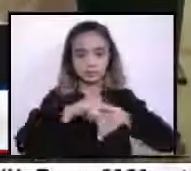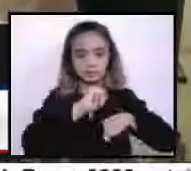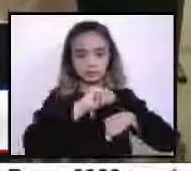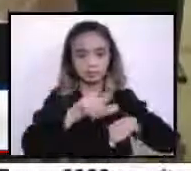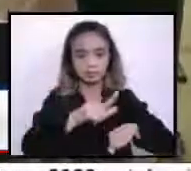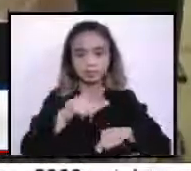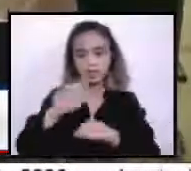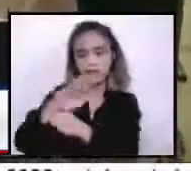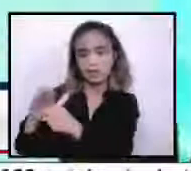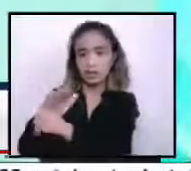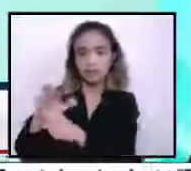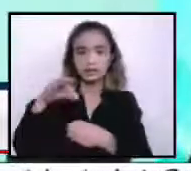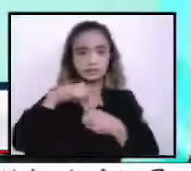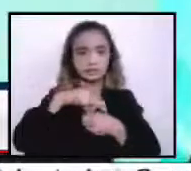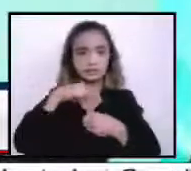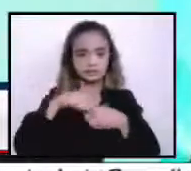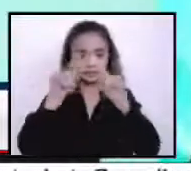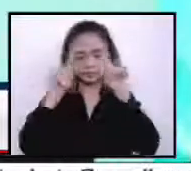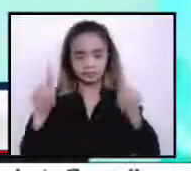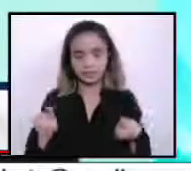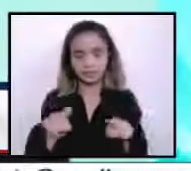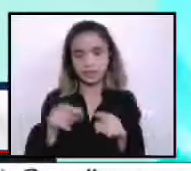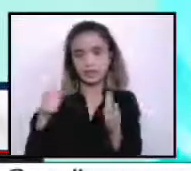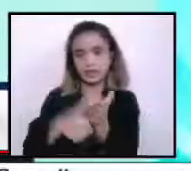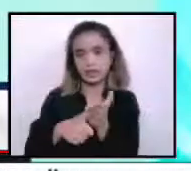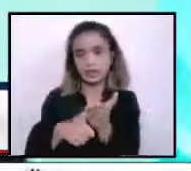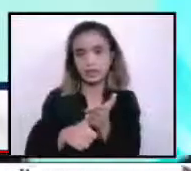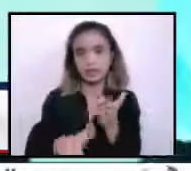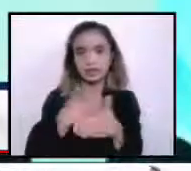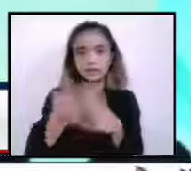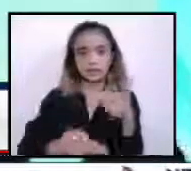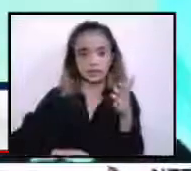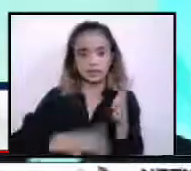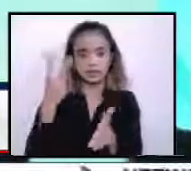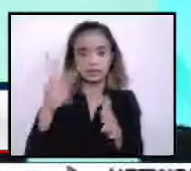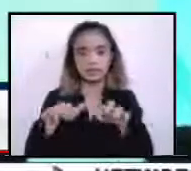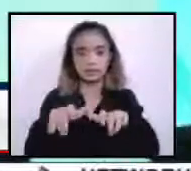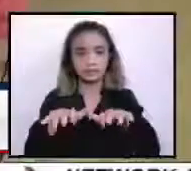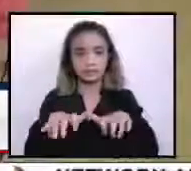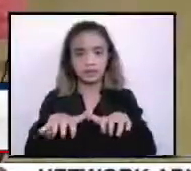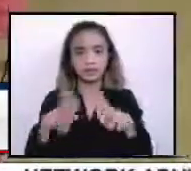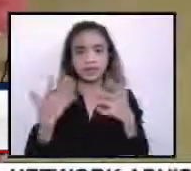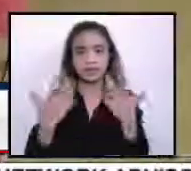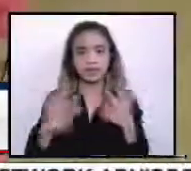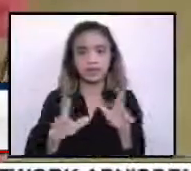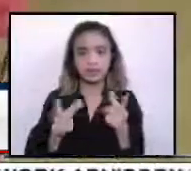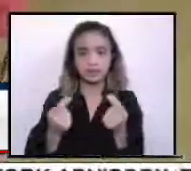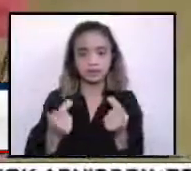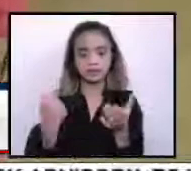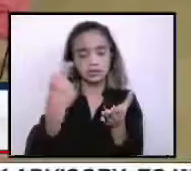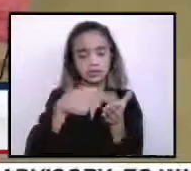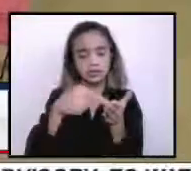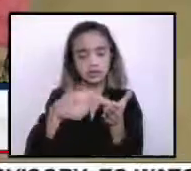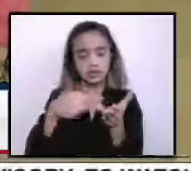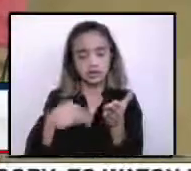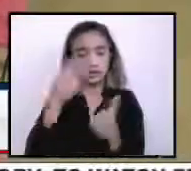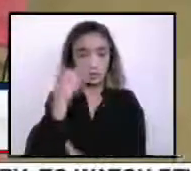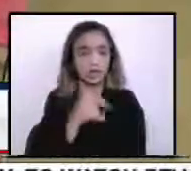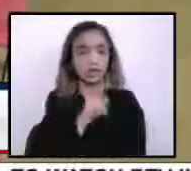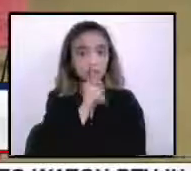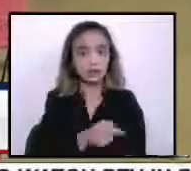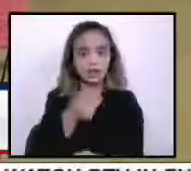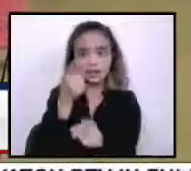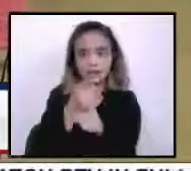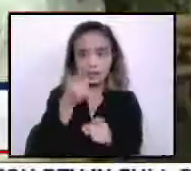election returns at pagdaan sa dalawang beses na pag-encode. Matapos ito, ang pagsasagawa pa ng verification para masiguro na tama ang